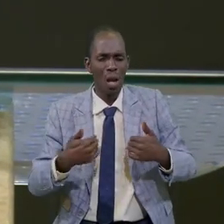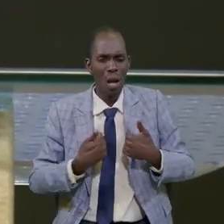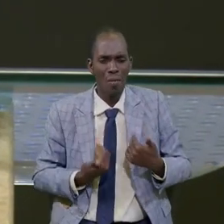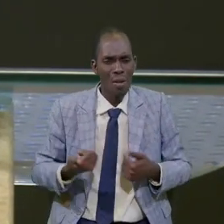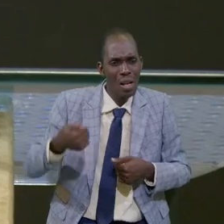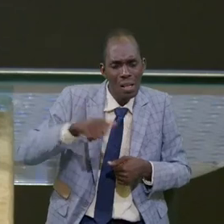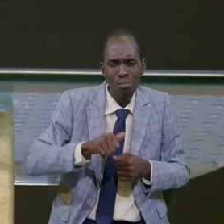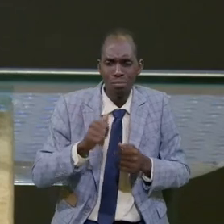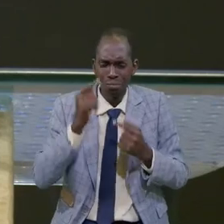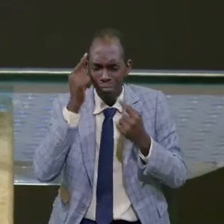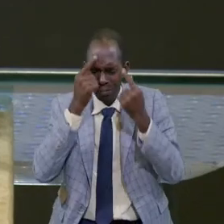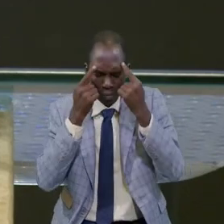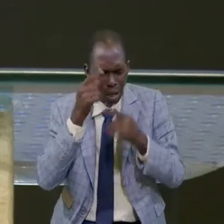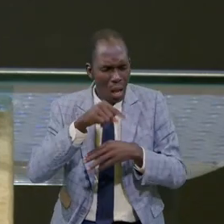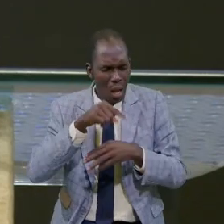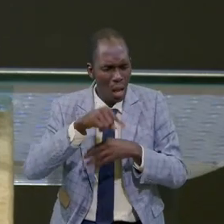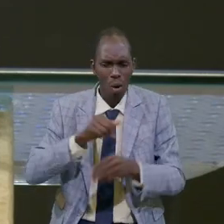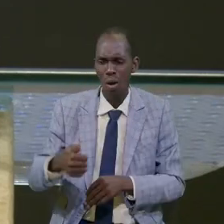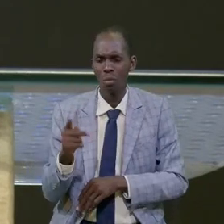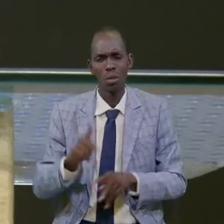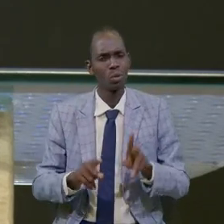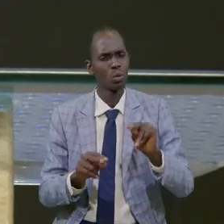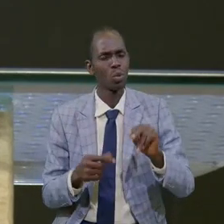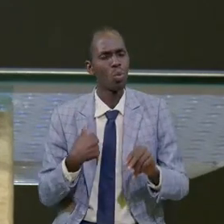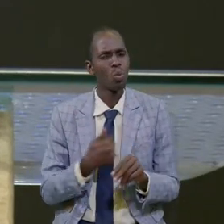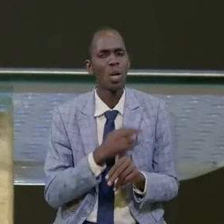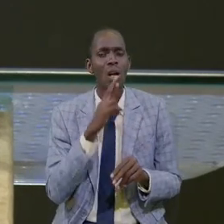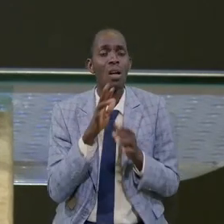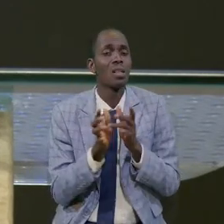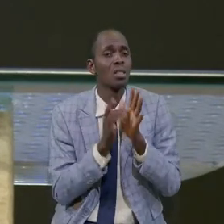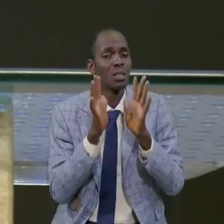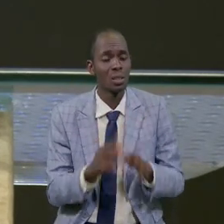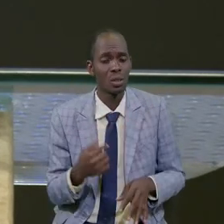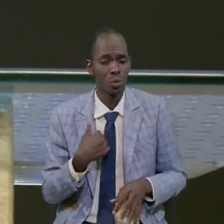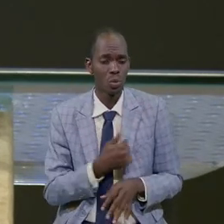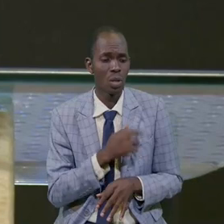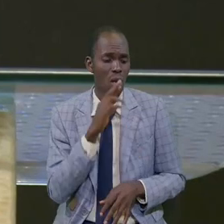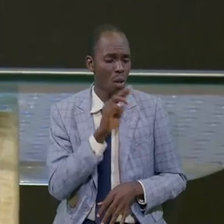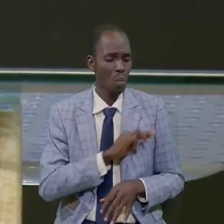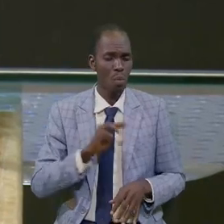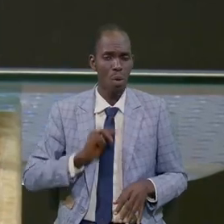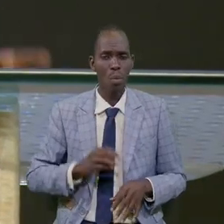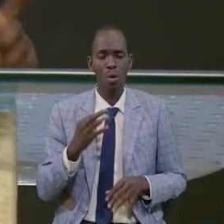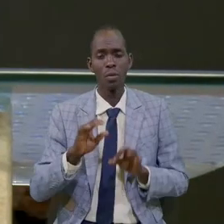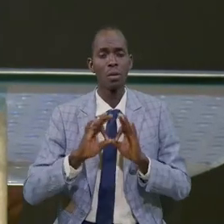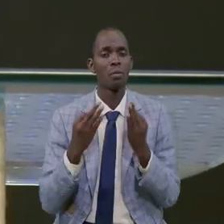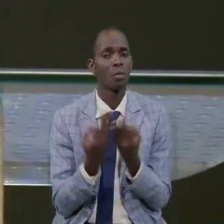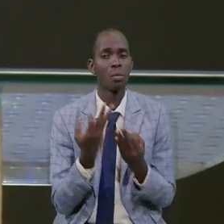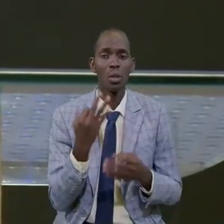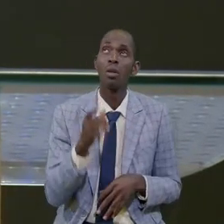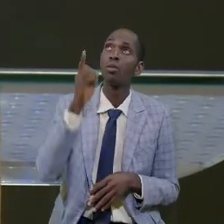pensée au sujet des autres. Que non, nous sommes chrétiens, nous sommes membres de la famille de Dieu. Alors, il